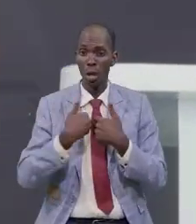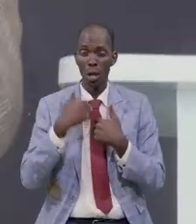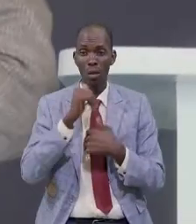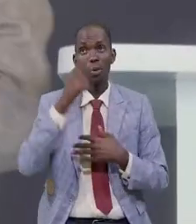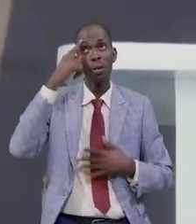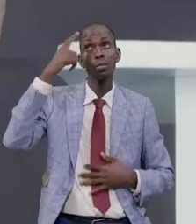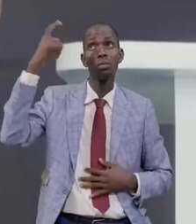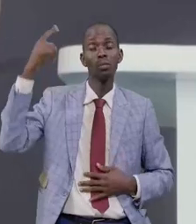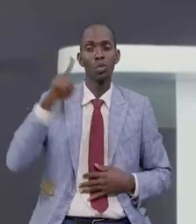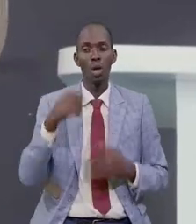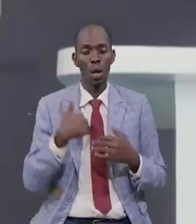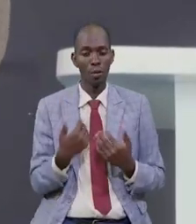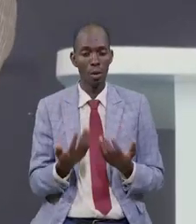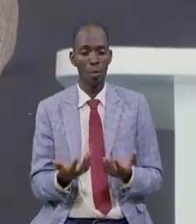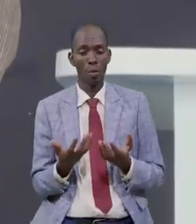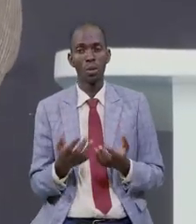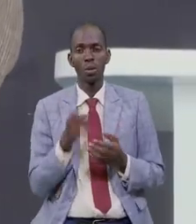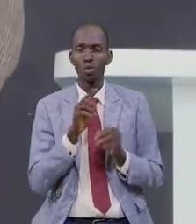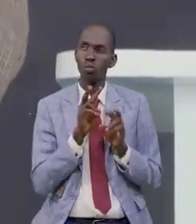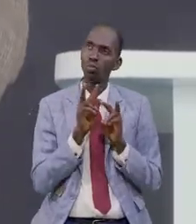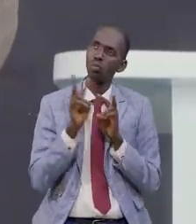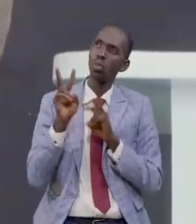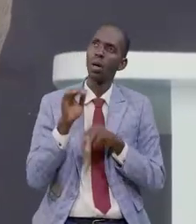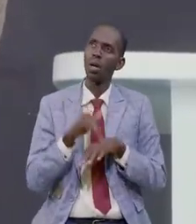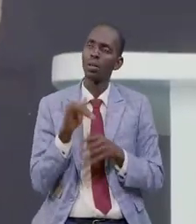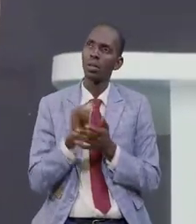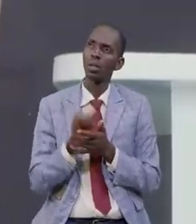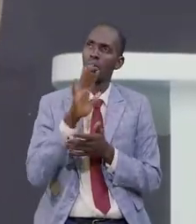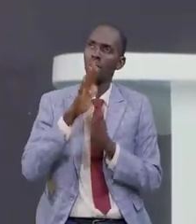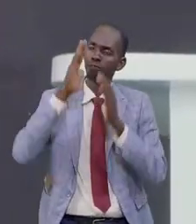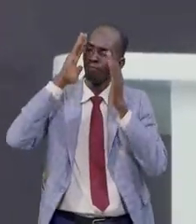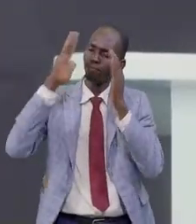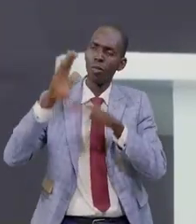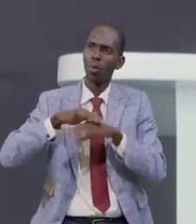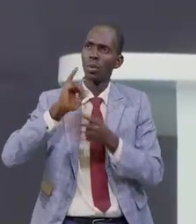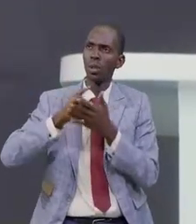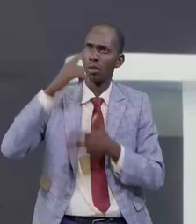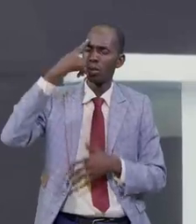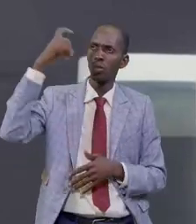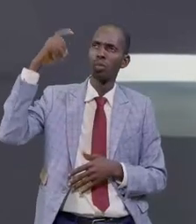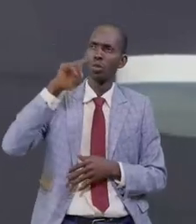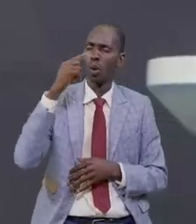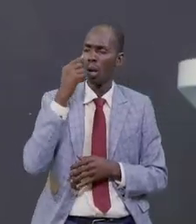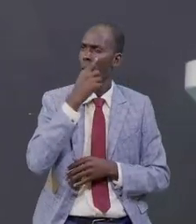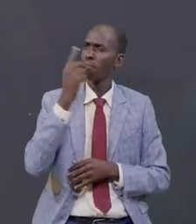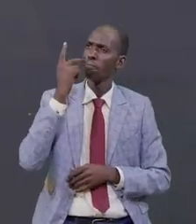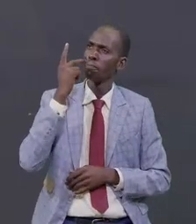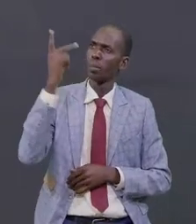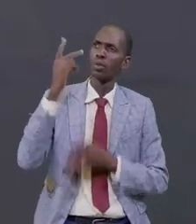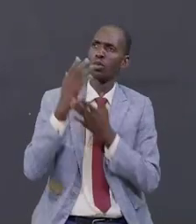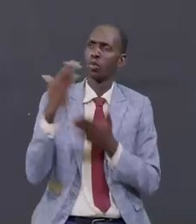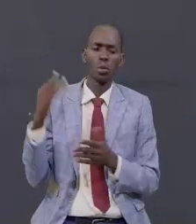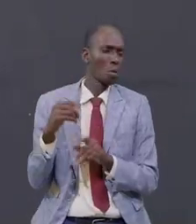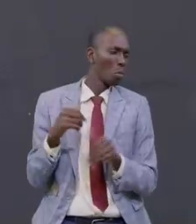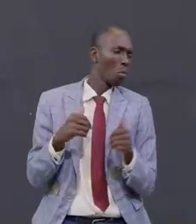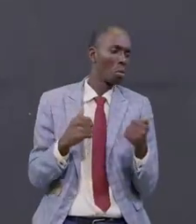désir si vous cherchez ça et vous regardez ce que les autres ne peut pas voir